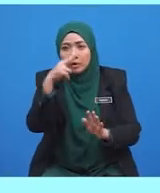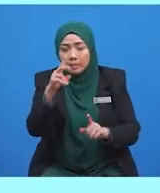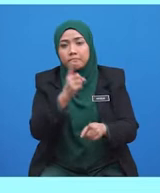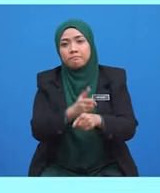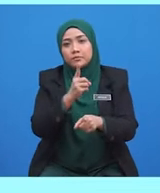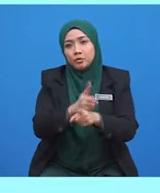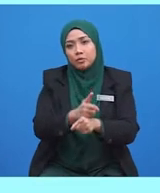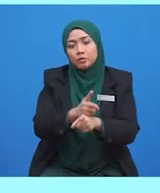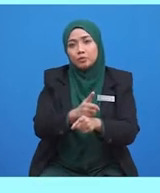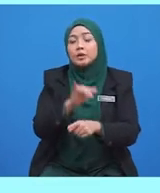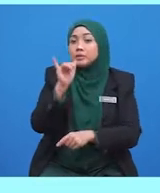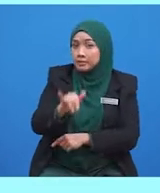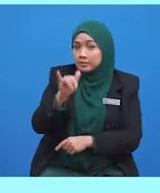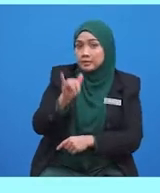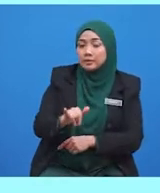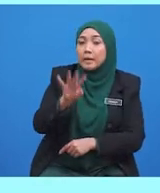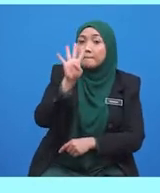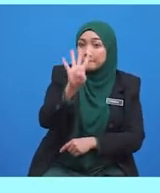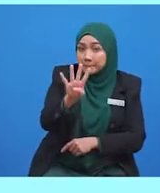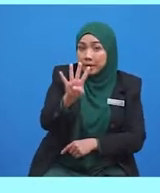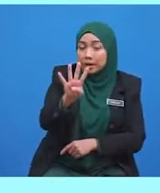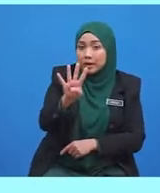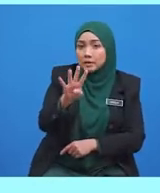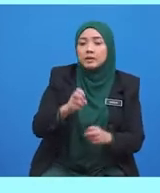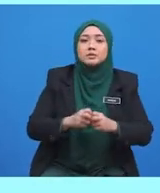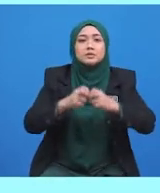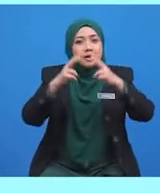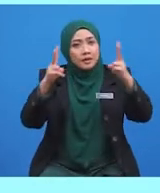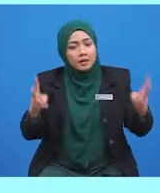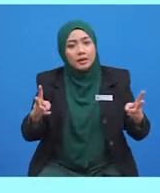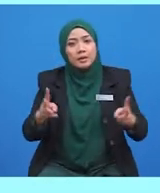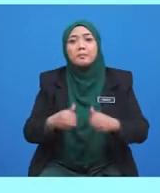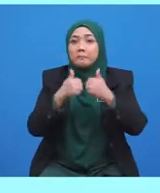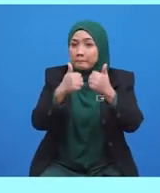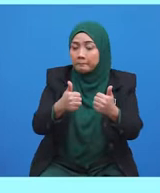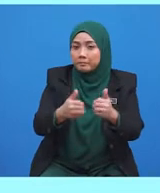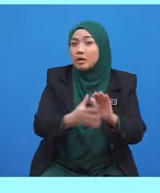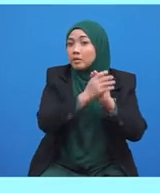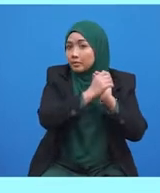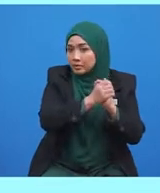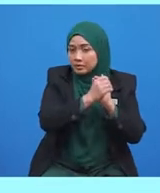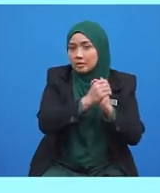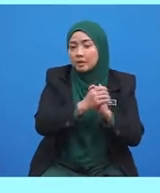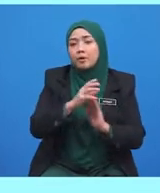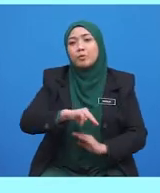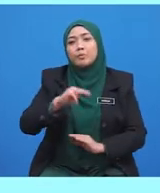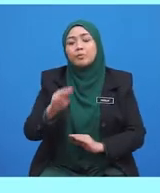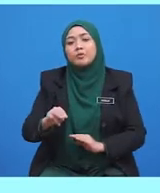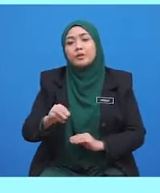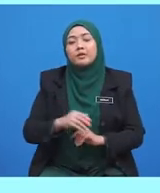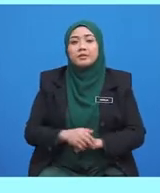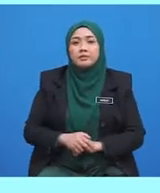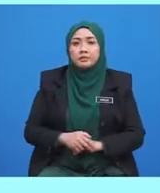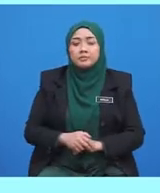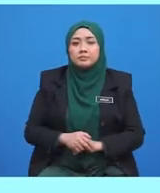Lihat betul-betul. Ya, 4. Sangat hebat. Tahniah. Sangat